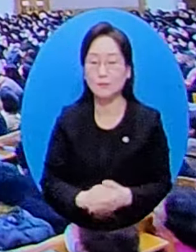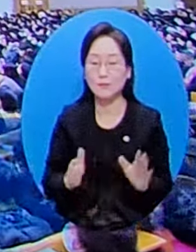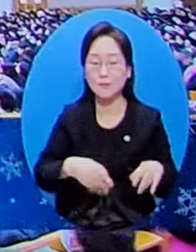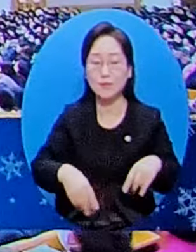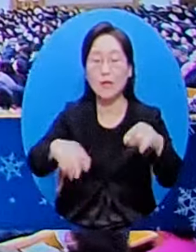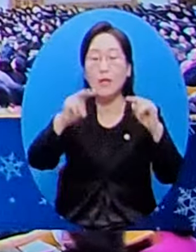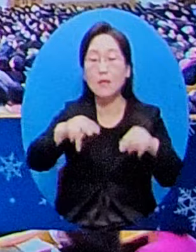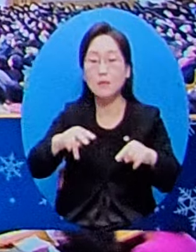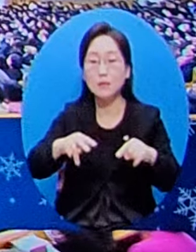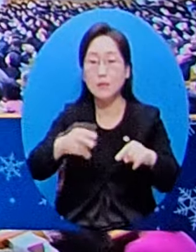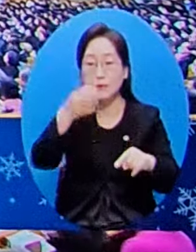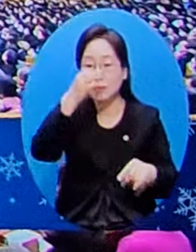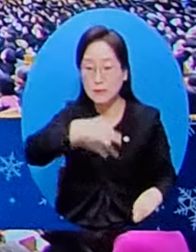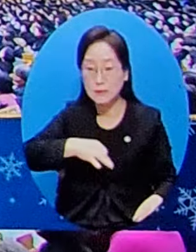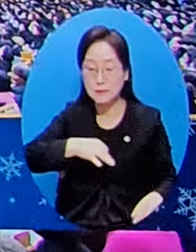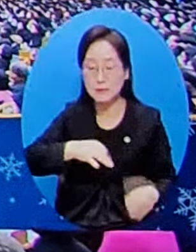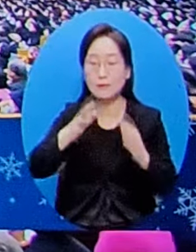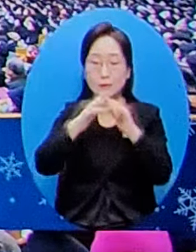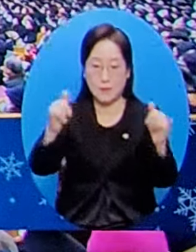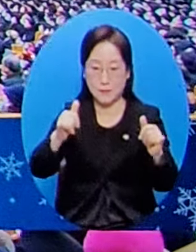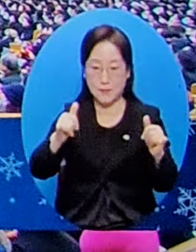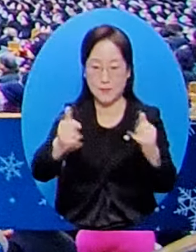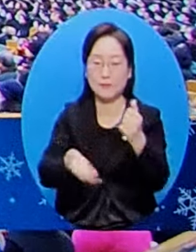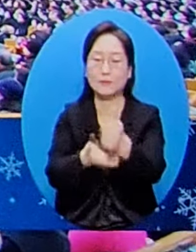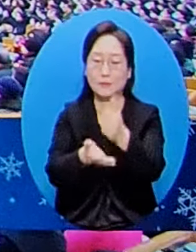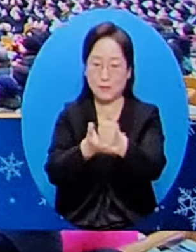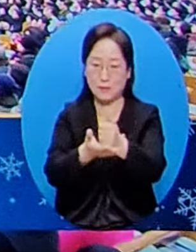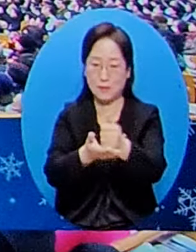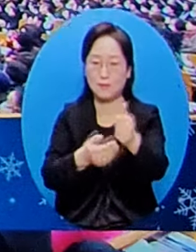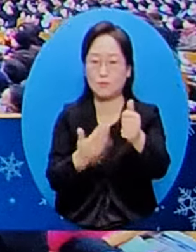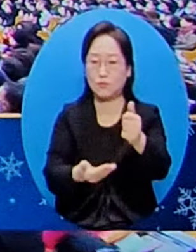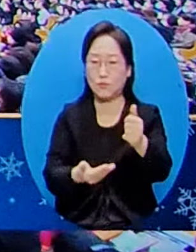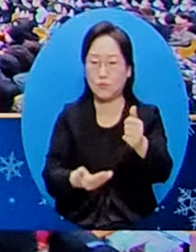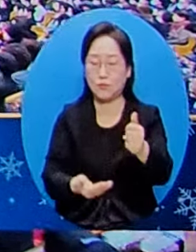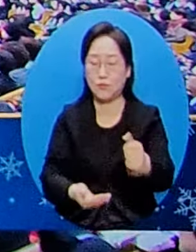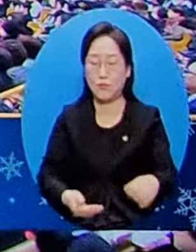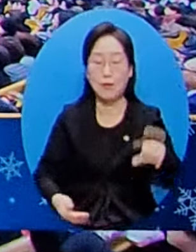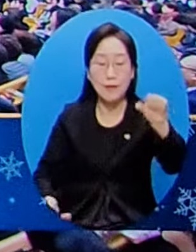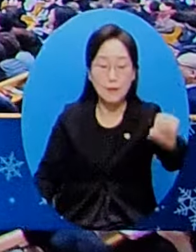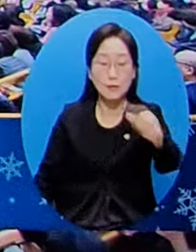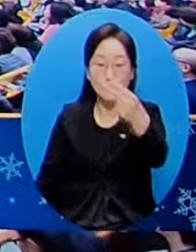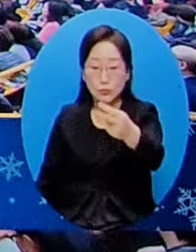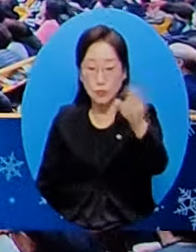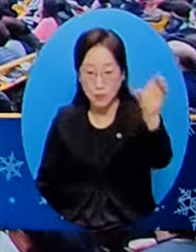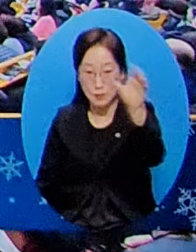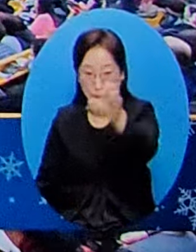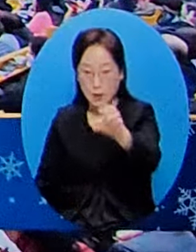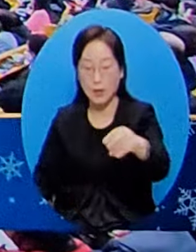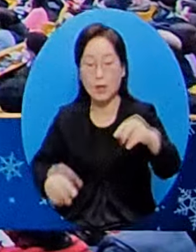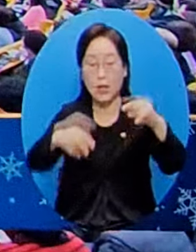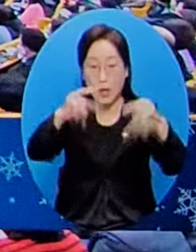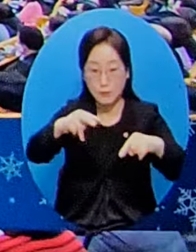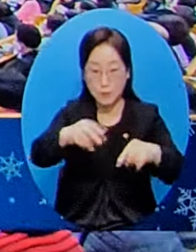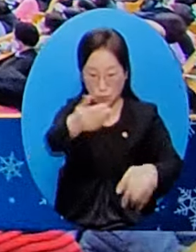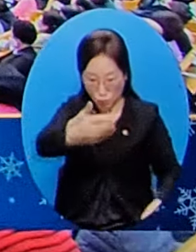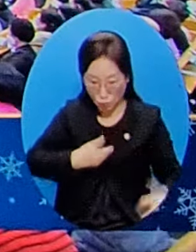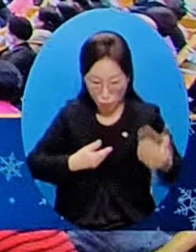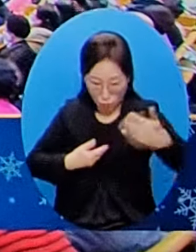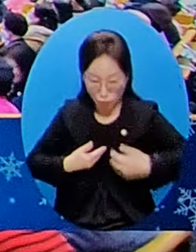갑절로 남긴 자들에 대한 칭찬이 나옵니다. 그런데 다섯 달란트 두 달란트 받은 사람은 갑절을 남겼는데